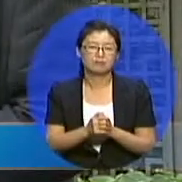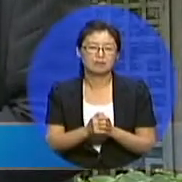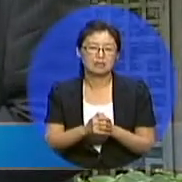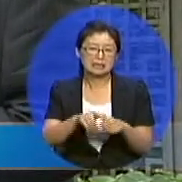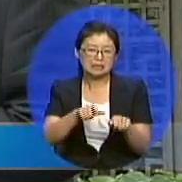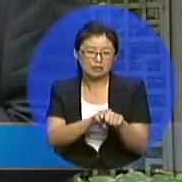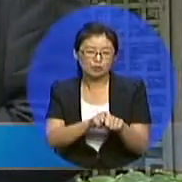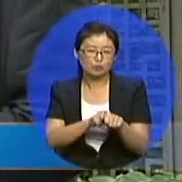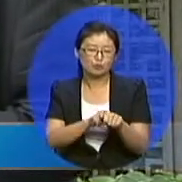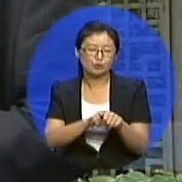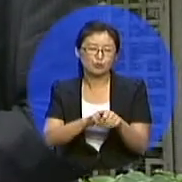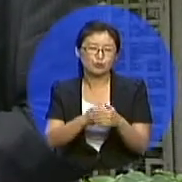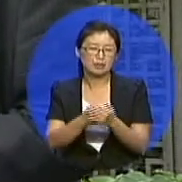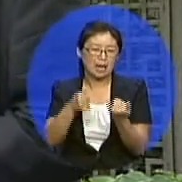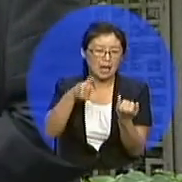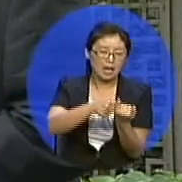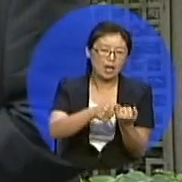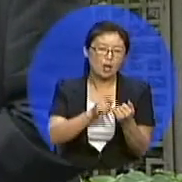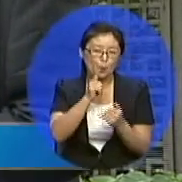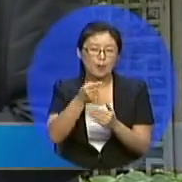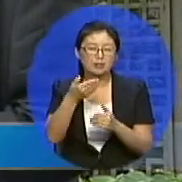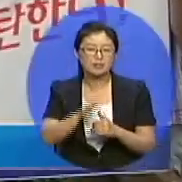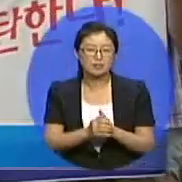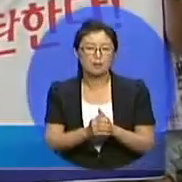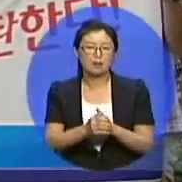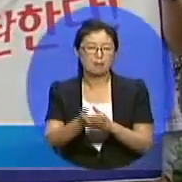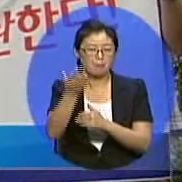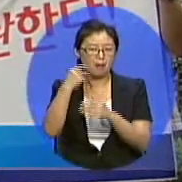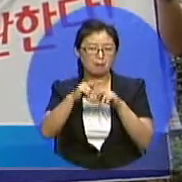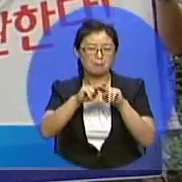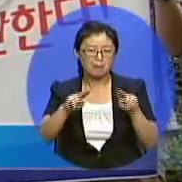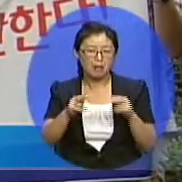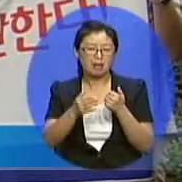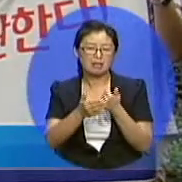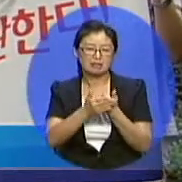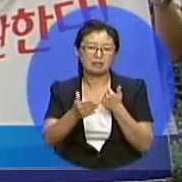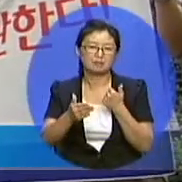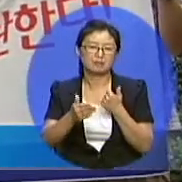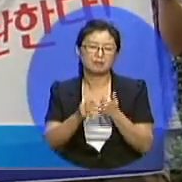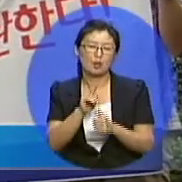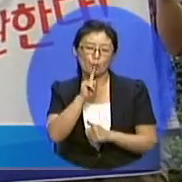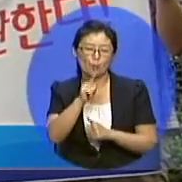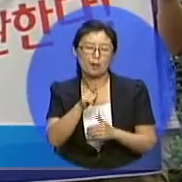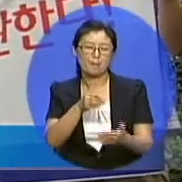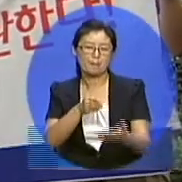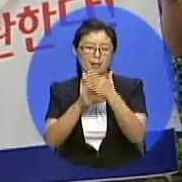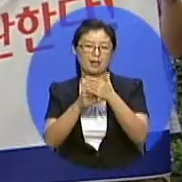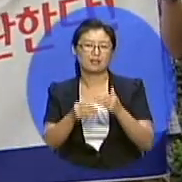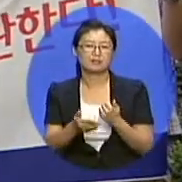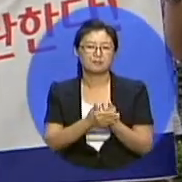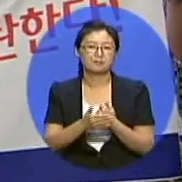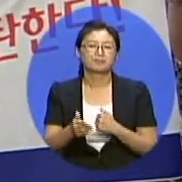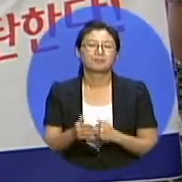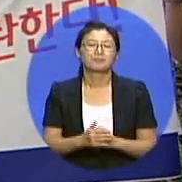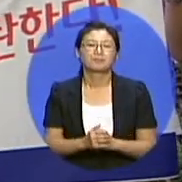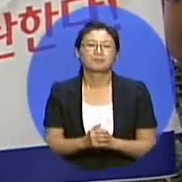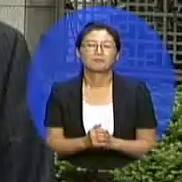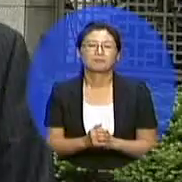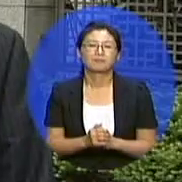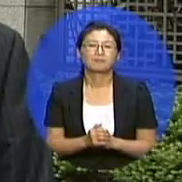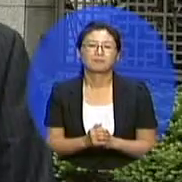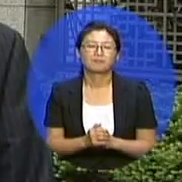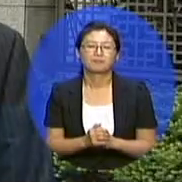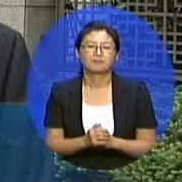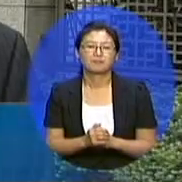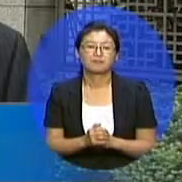특수강간 혐의로 고발했지만 검찰은 이미 불기소 처분이 내려진 사건이란 이유로 고발을 각하해왔기 때문입니다.